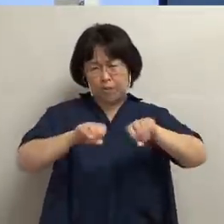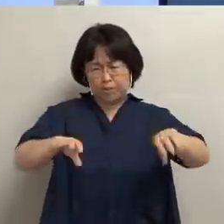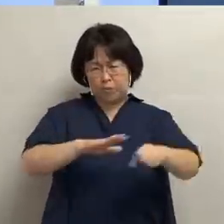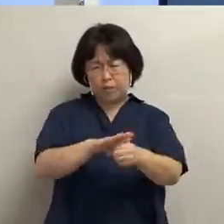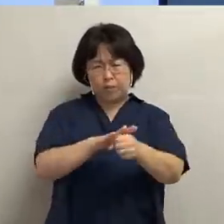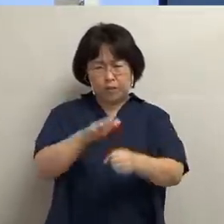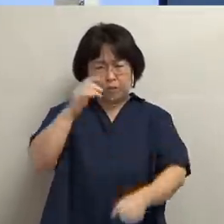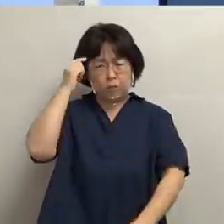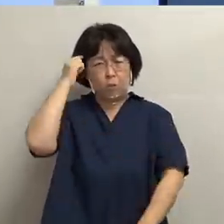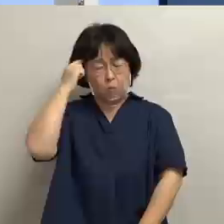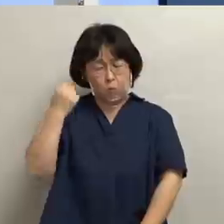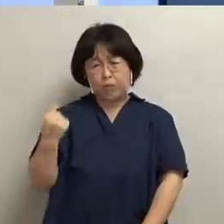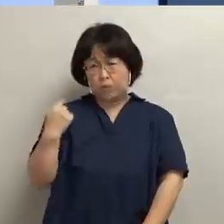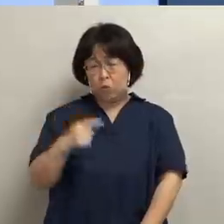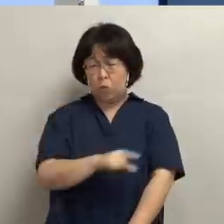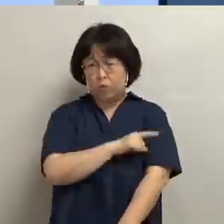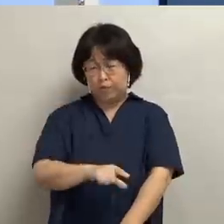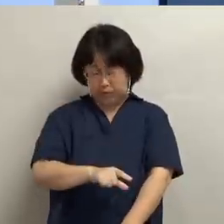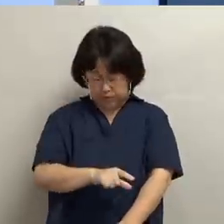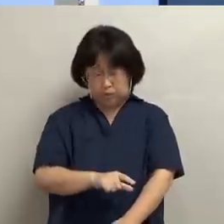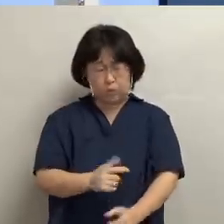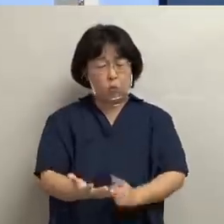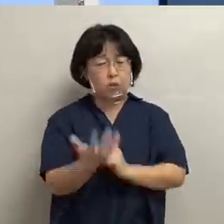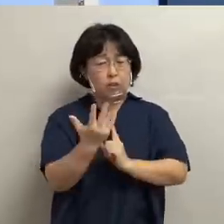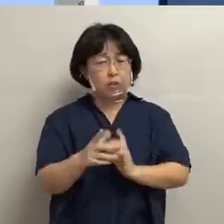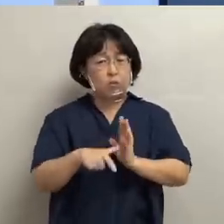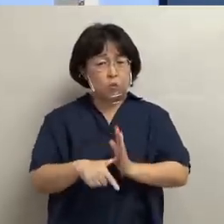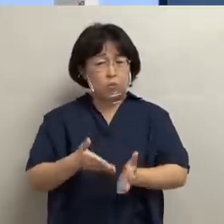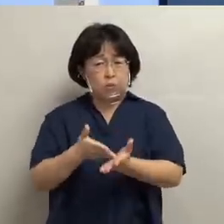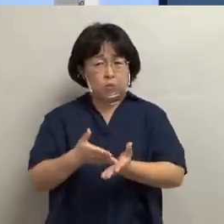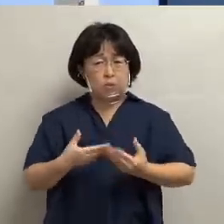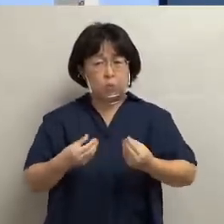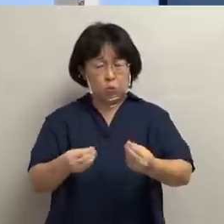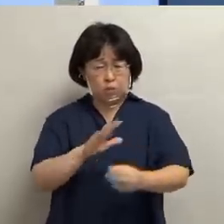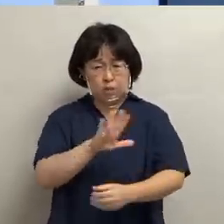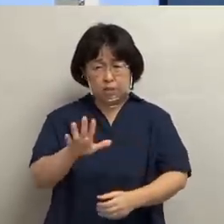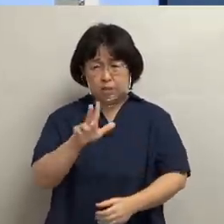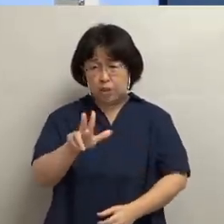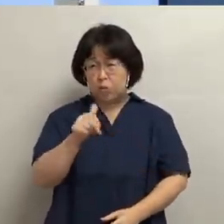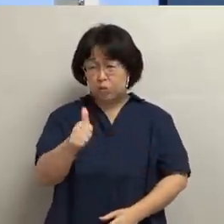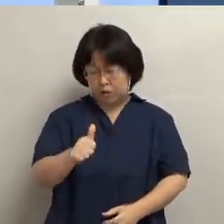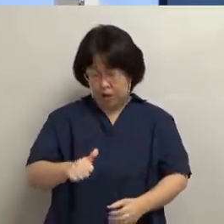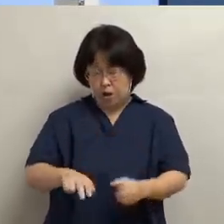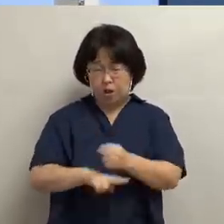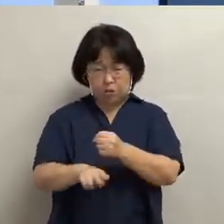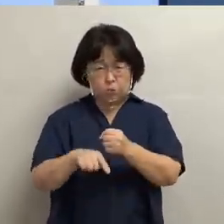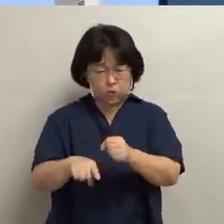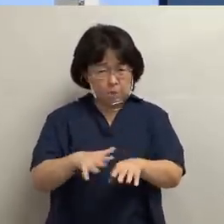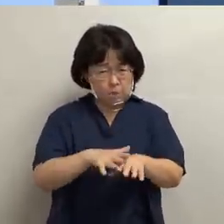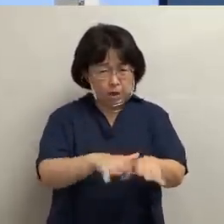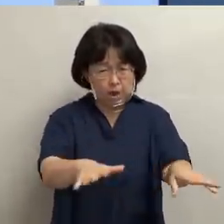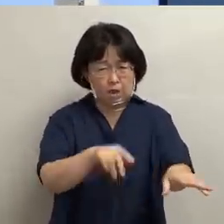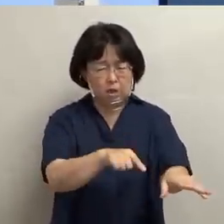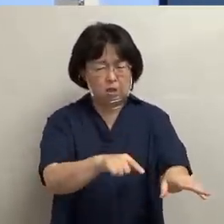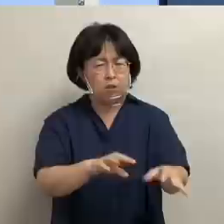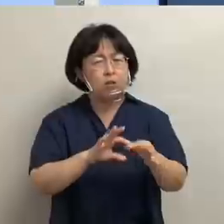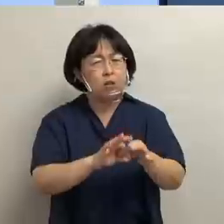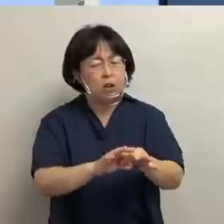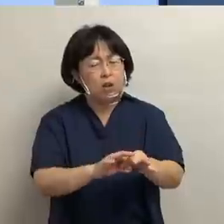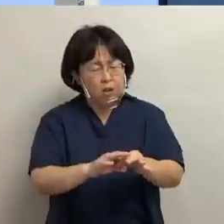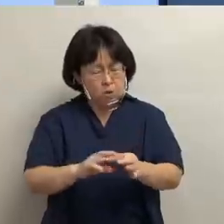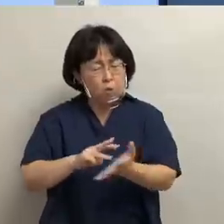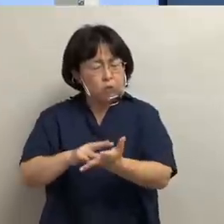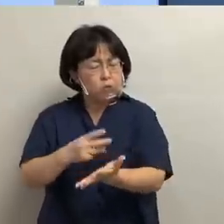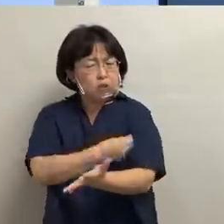ng 会見で申し上げましたがベル高くがまん延している状況においてはワクチン未接種の人たちがはアノウエルスに狙い撃ち